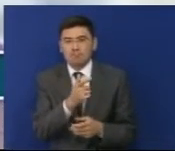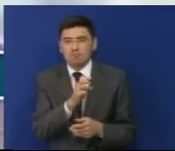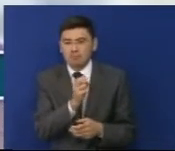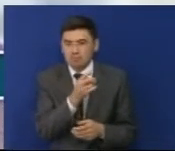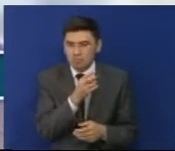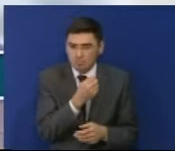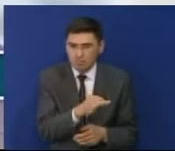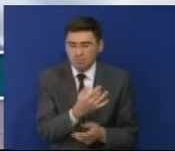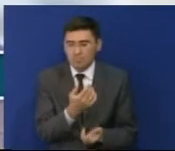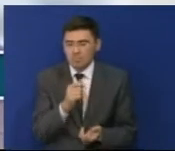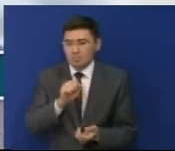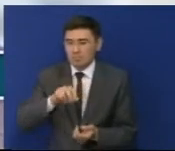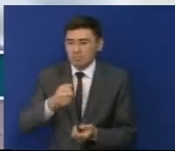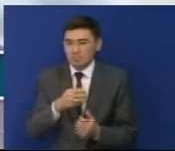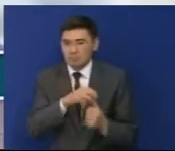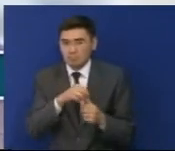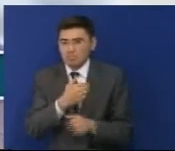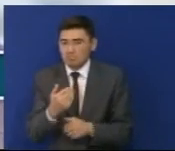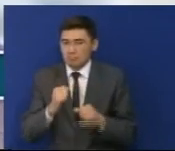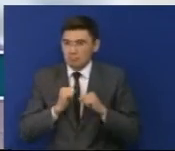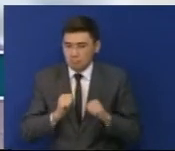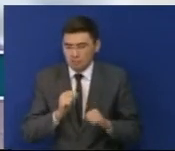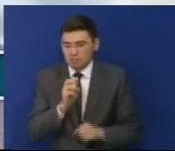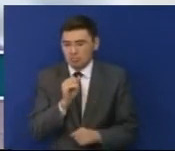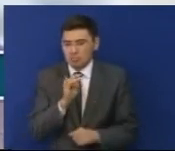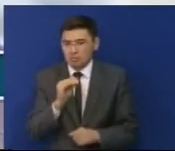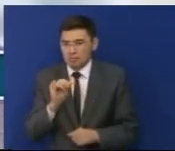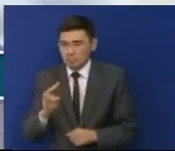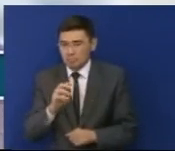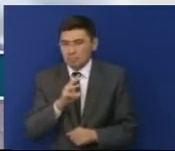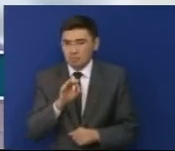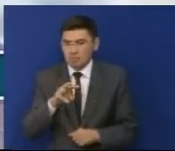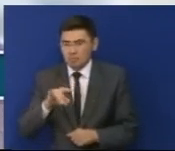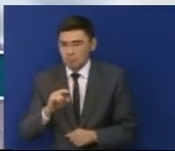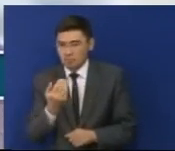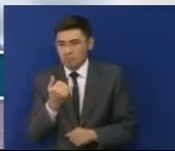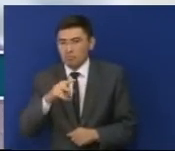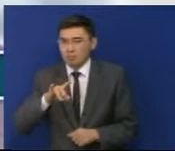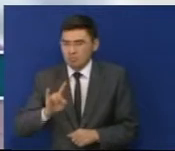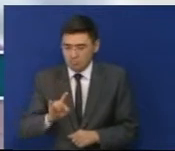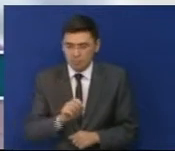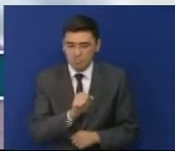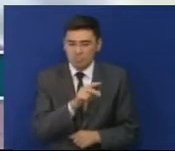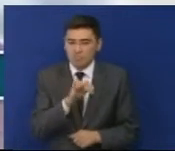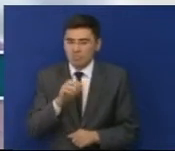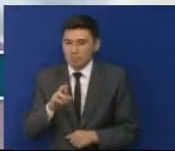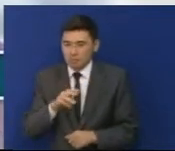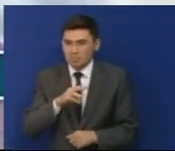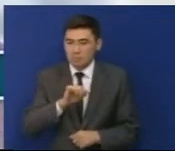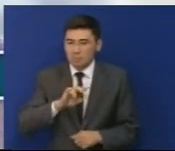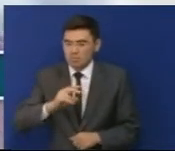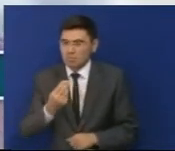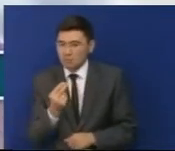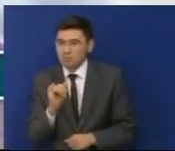Бөгенбайлардың, алаш ардақтылары, Бауыржан Момышұлы, Әлия мен Мәншүк,